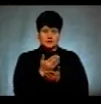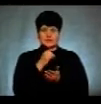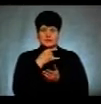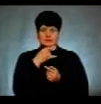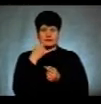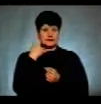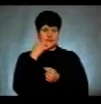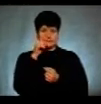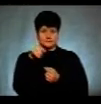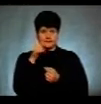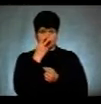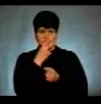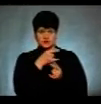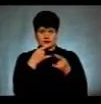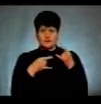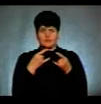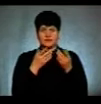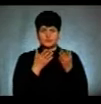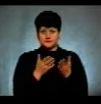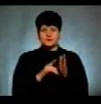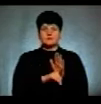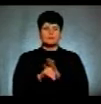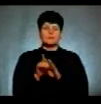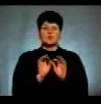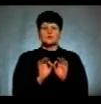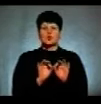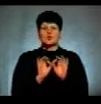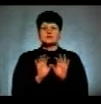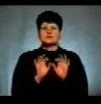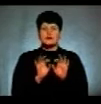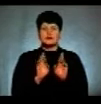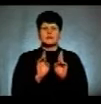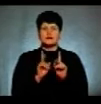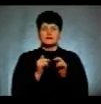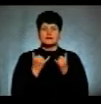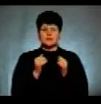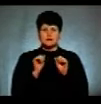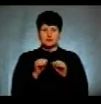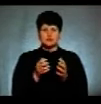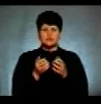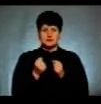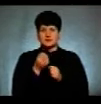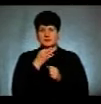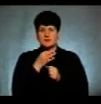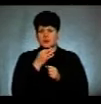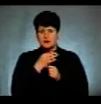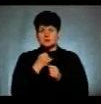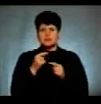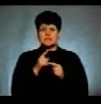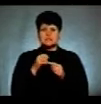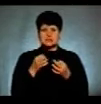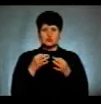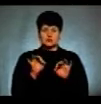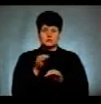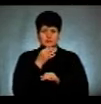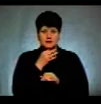бачите зараз себе на екранах. Ми розпочнемо із роз'яснення, яким чином тепер можна отримати препарати за доступними